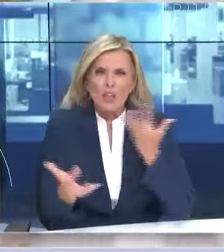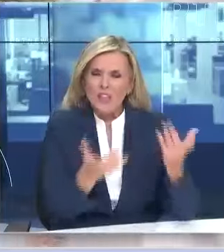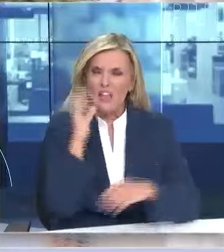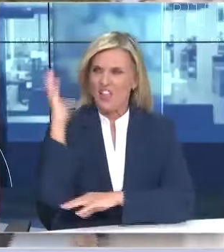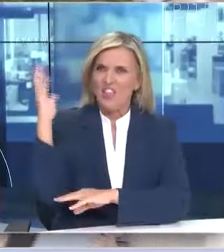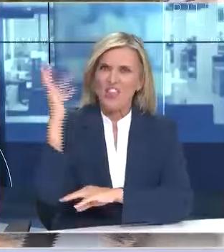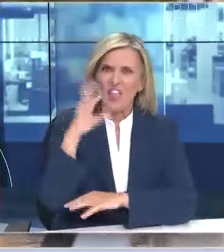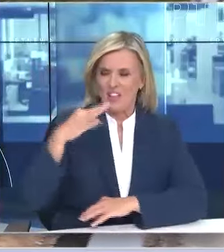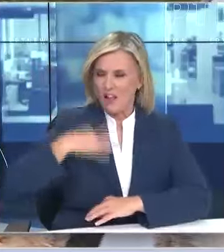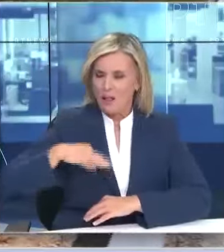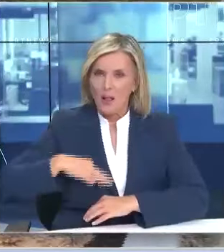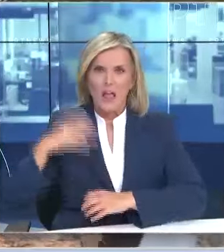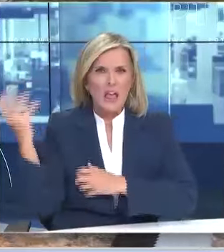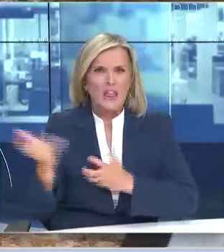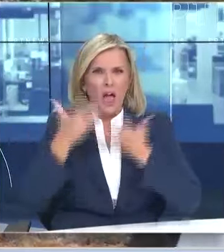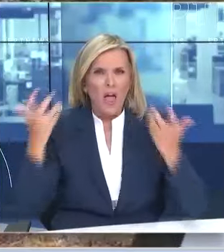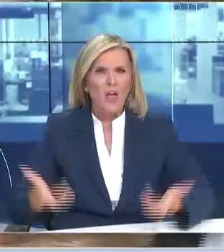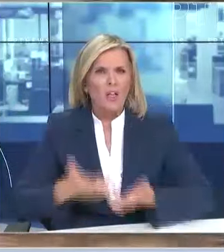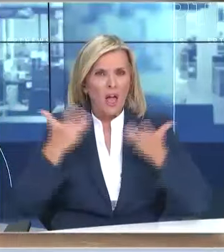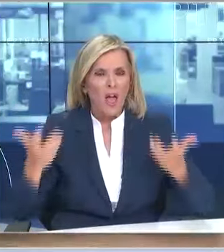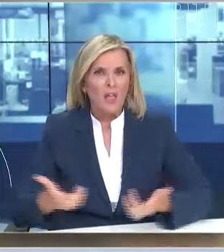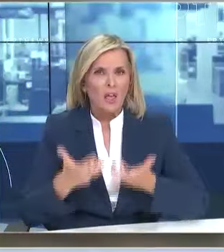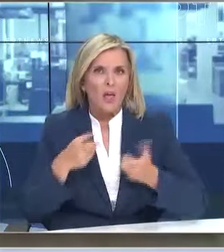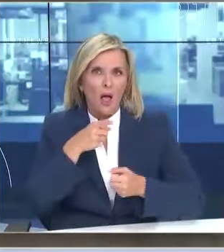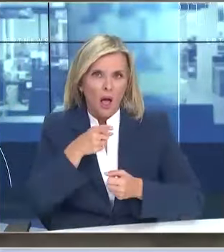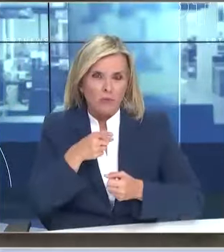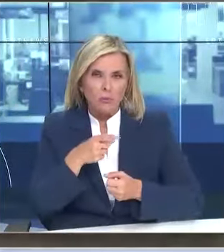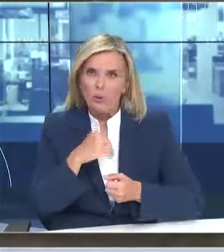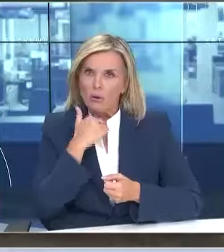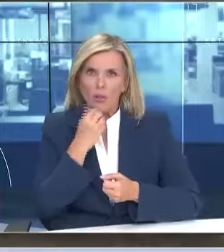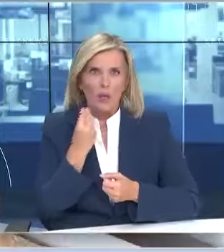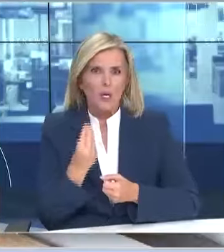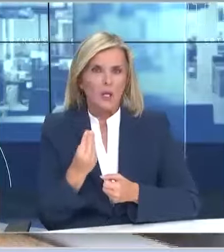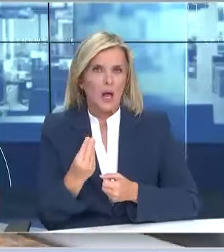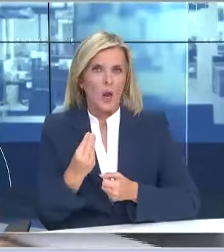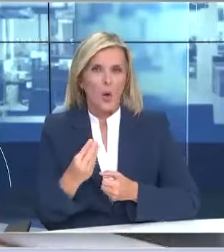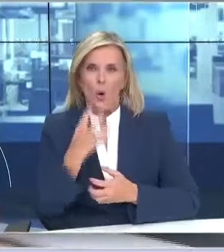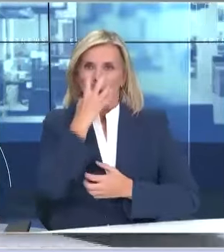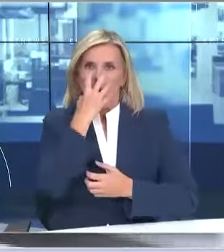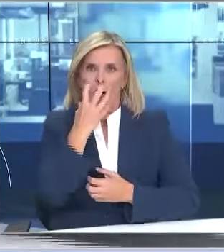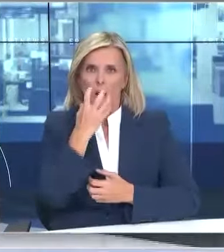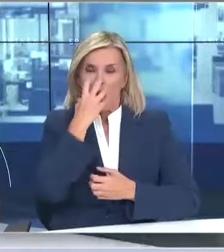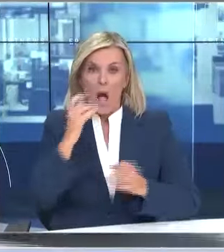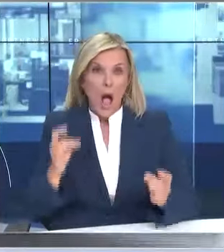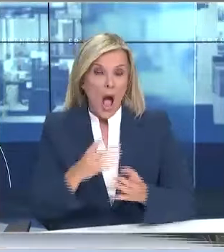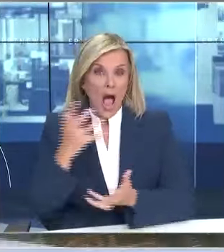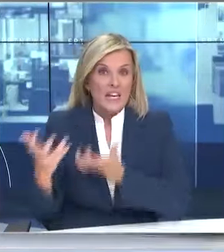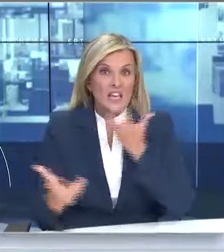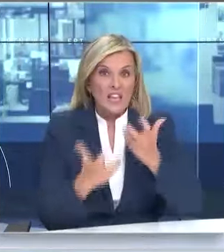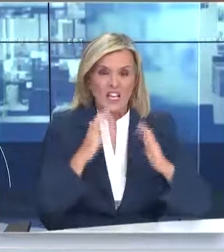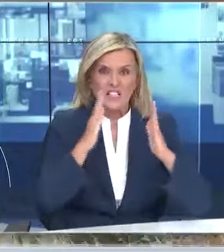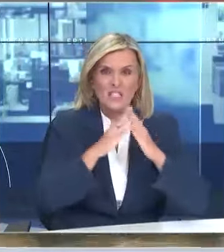δέντρα είναι μια υπόθεση, είναι κυρίως θάλλη η σύσταση των σωματιδίων, όταν αρχίζουν να καίγονται